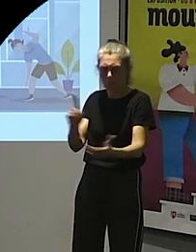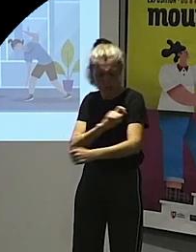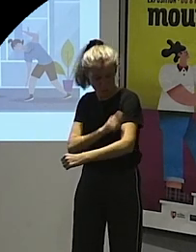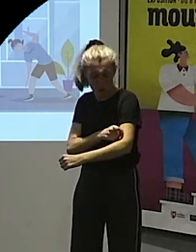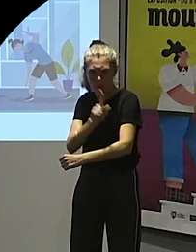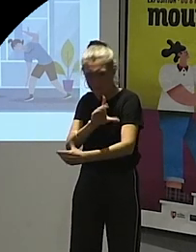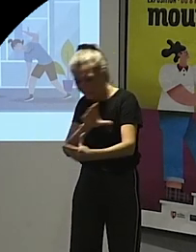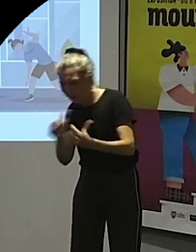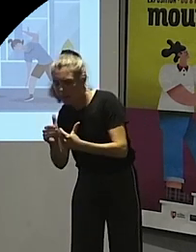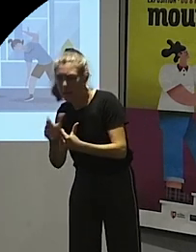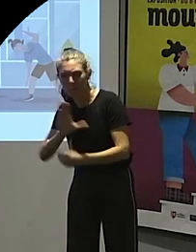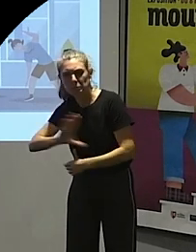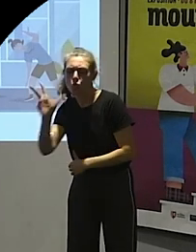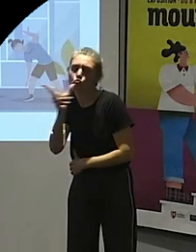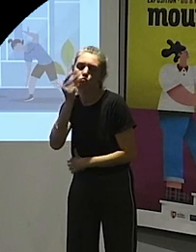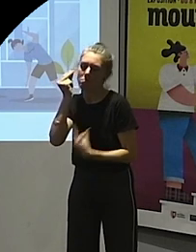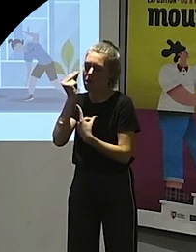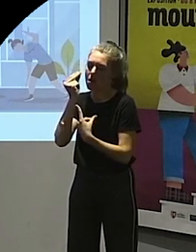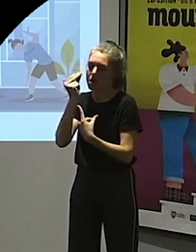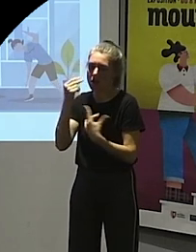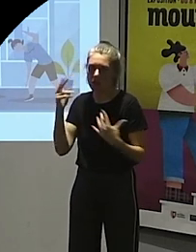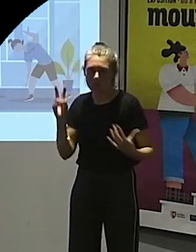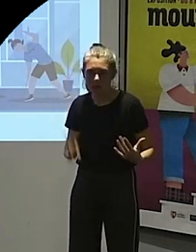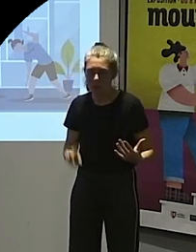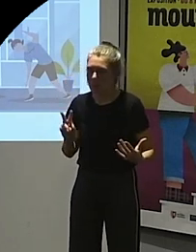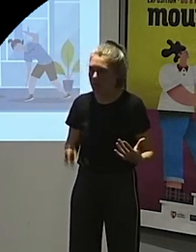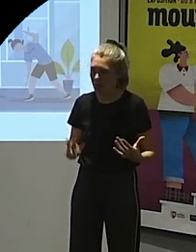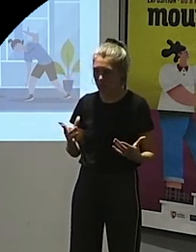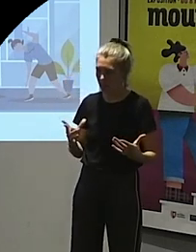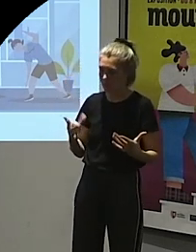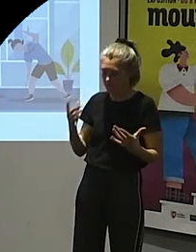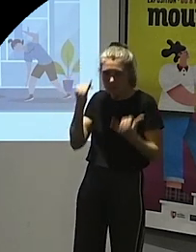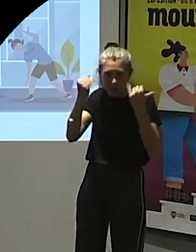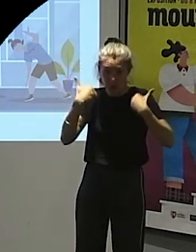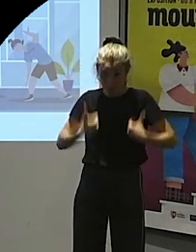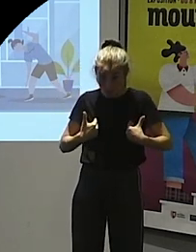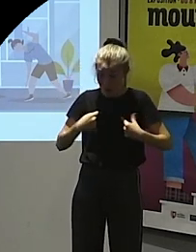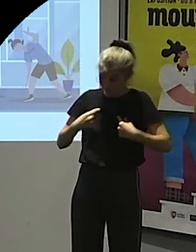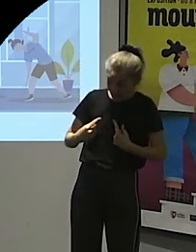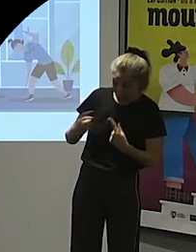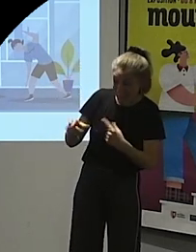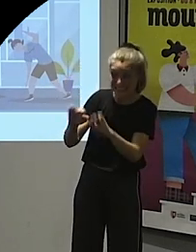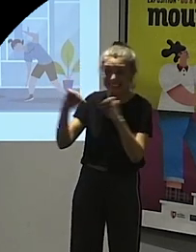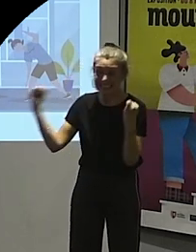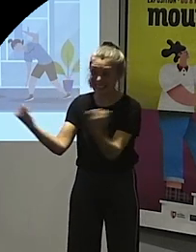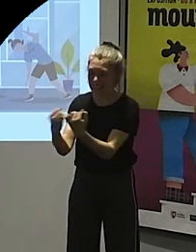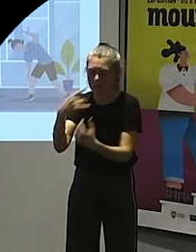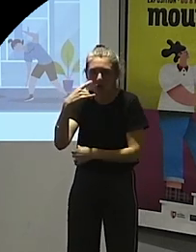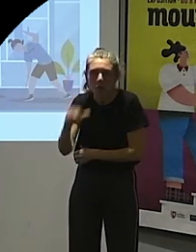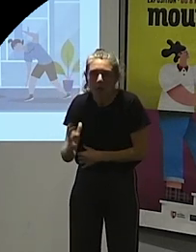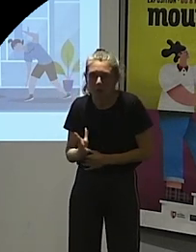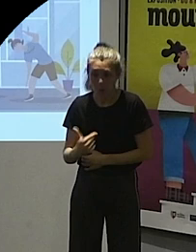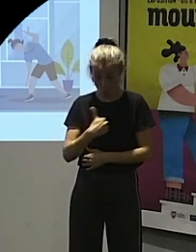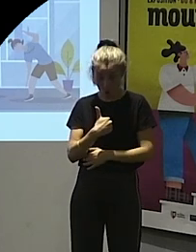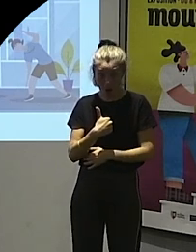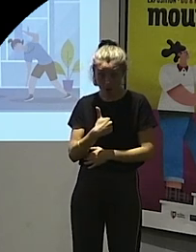Et puis ces moments d'humanité que moi, j'ai été couverte sur un stade quand même. Donc l'humanité, il y en a beaucoup partout, au GEM, partout. Mais moi, sur un